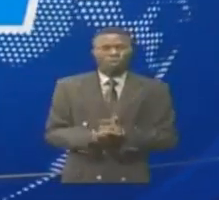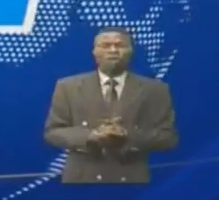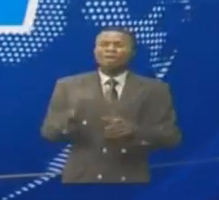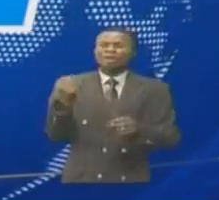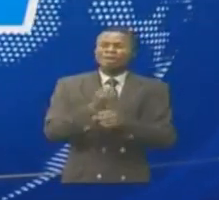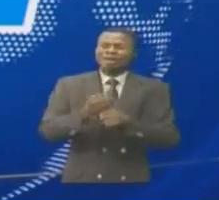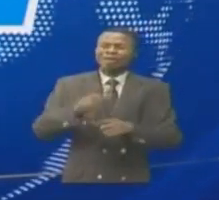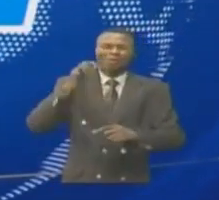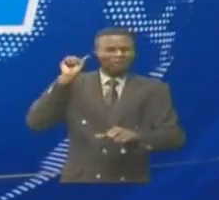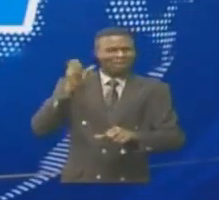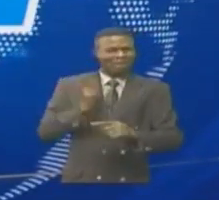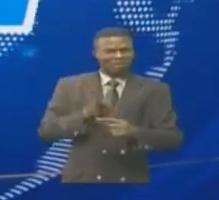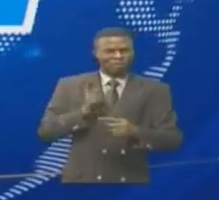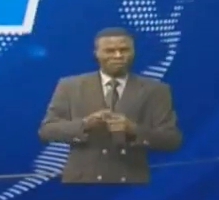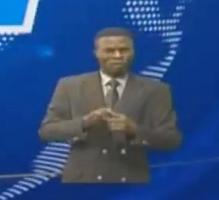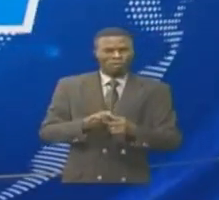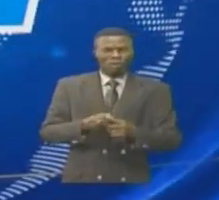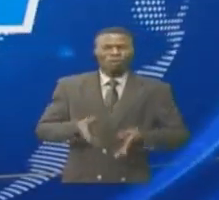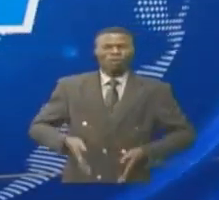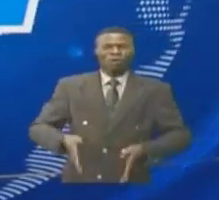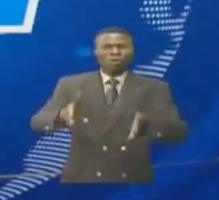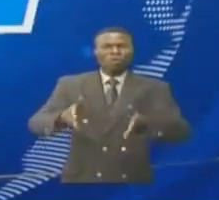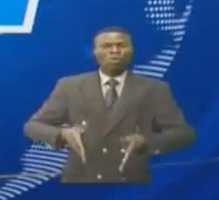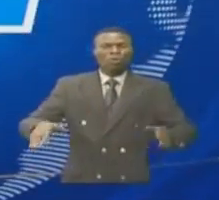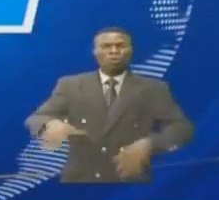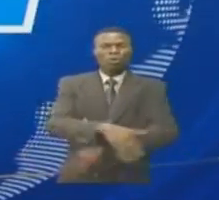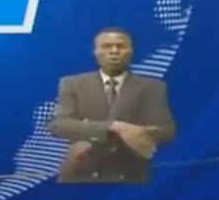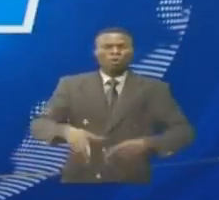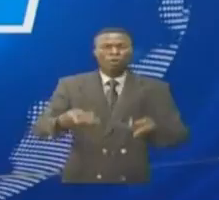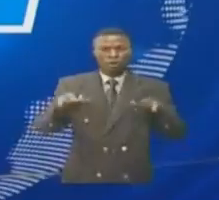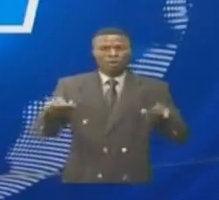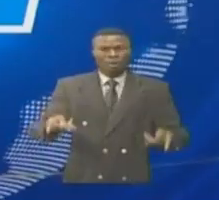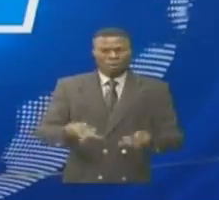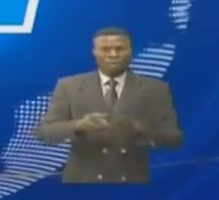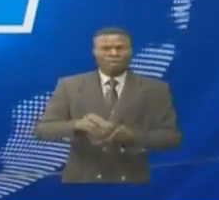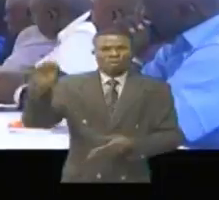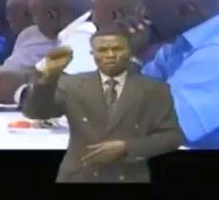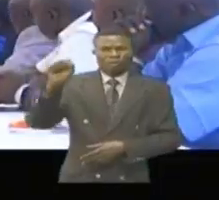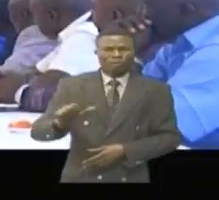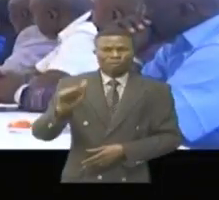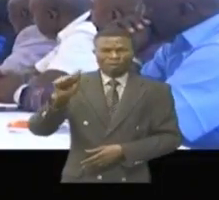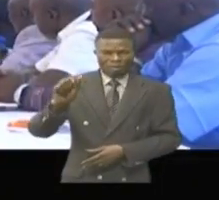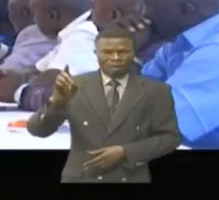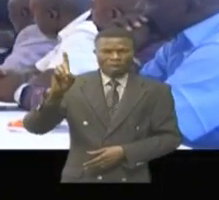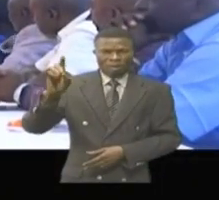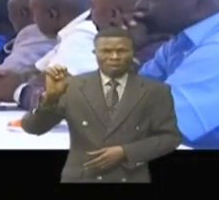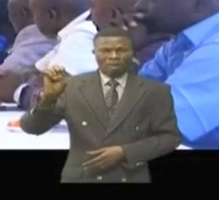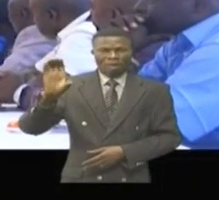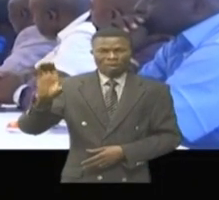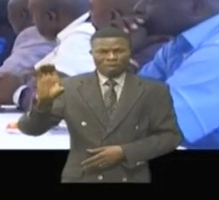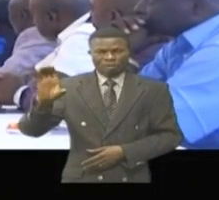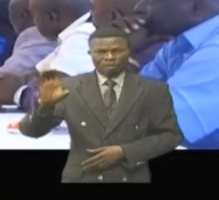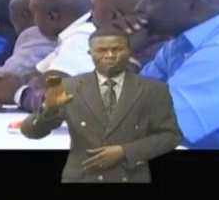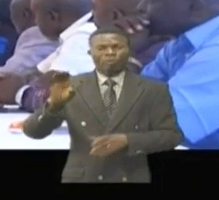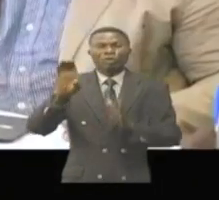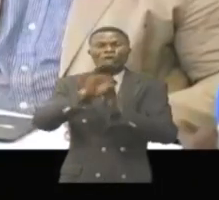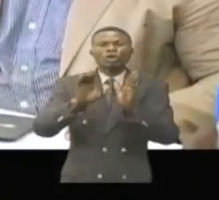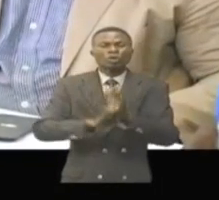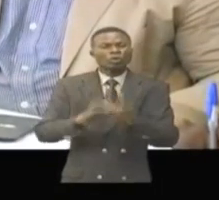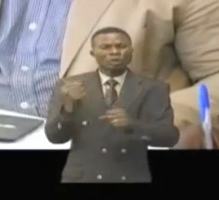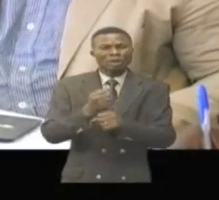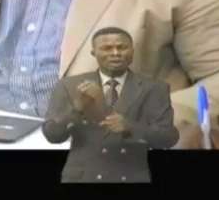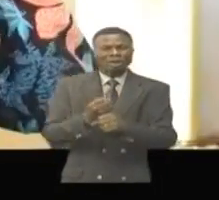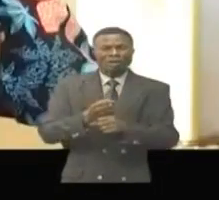de travail au niveau du trafic transfrontalier dans l'espace SADC. Les mauvaises conditions de travail des